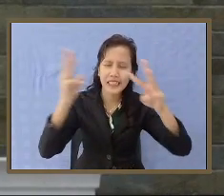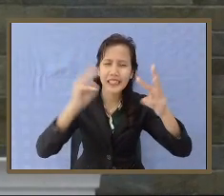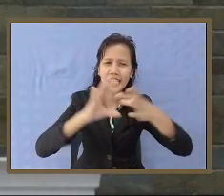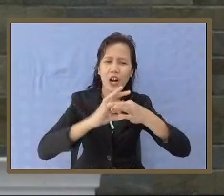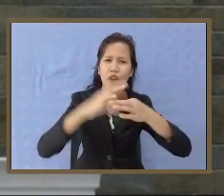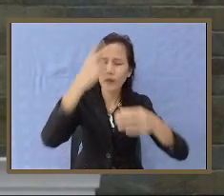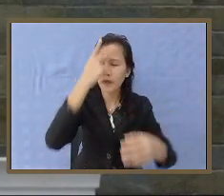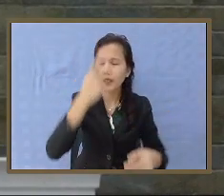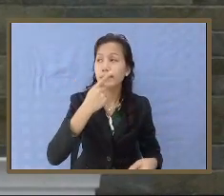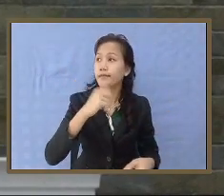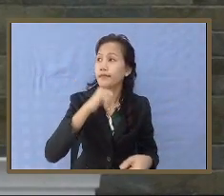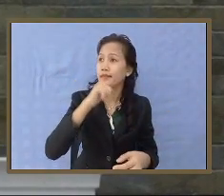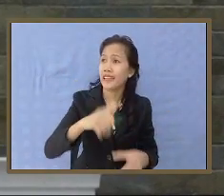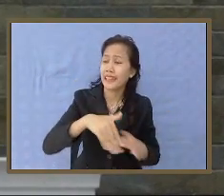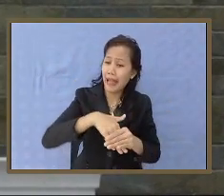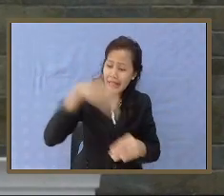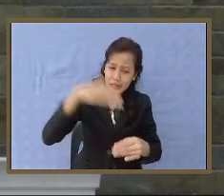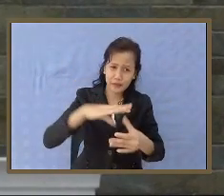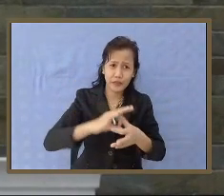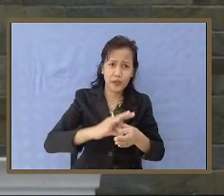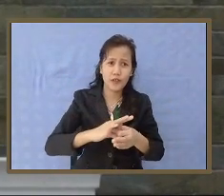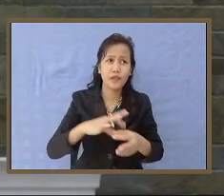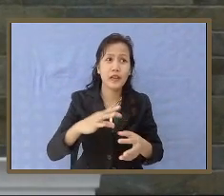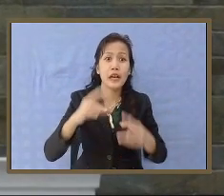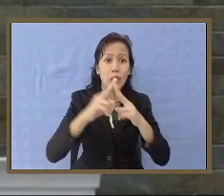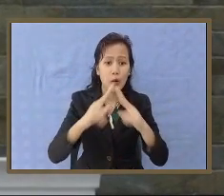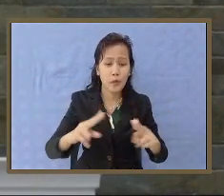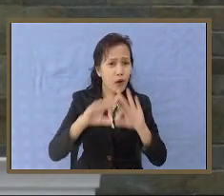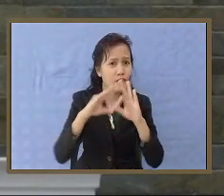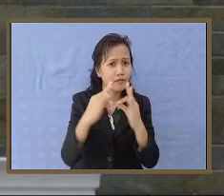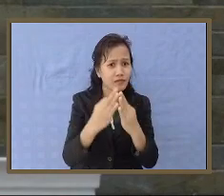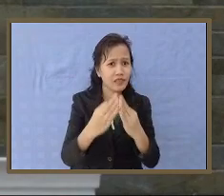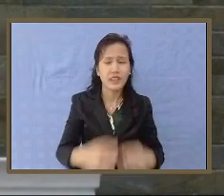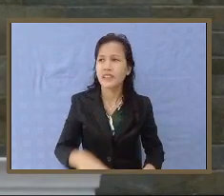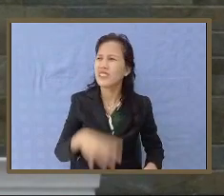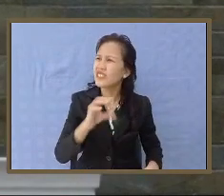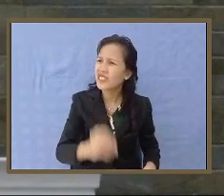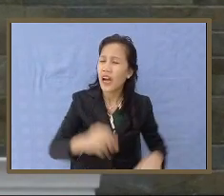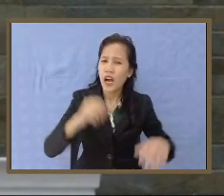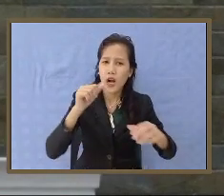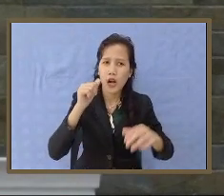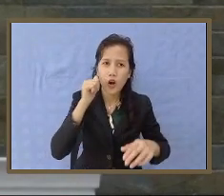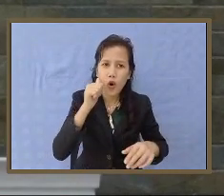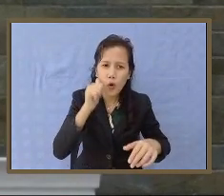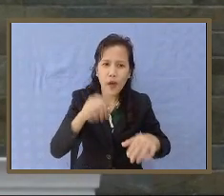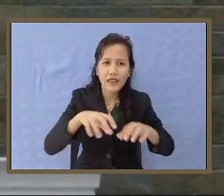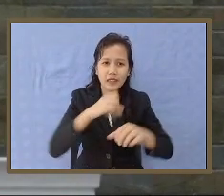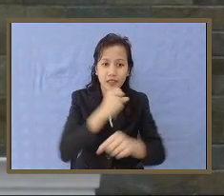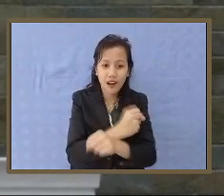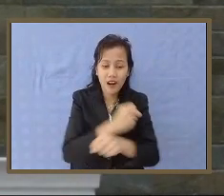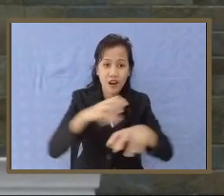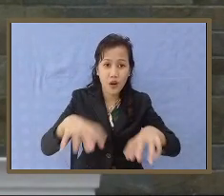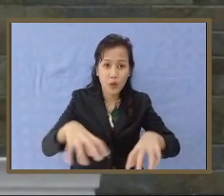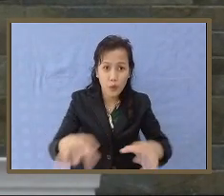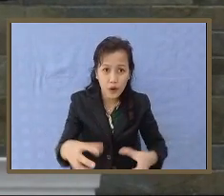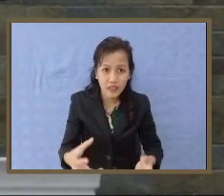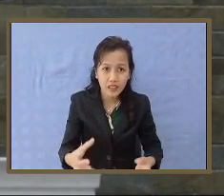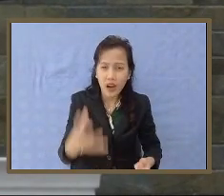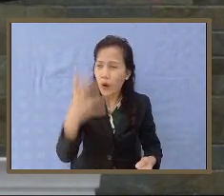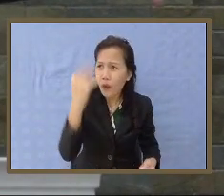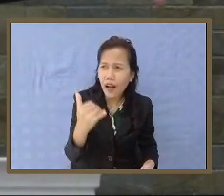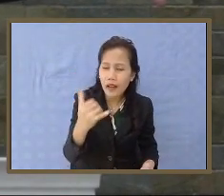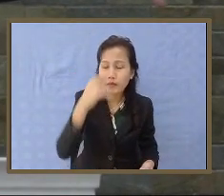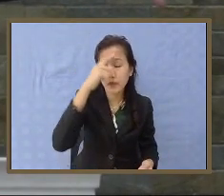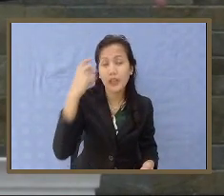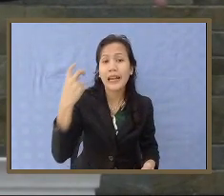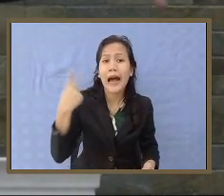hindi makaalis sila ng bahay, halos hindi sila makatrabaho, halos hindi na sila magkanda o gaga? Bakit? Dahilan sa problema nila sa kanilang mga anak.